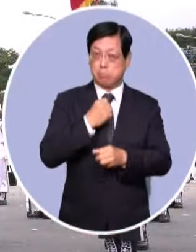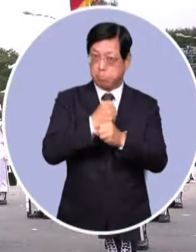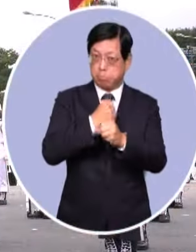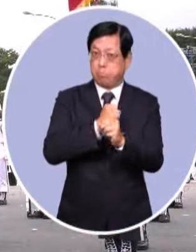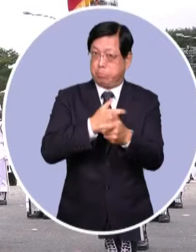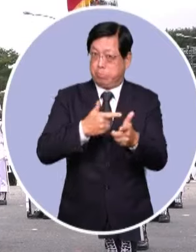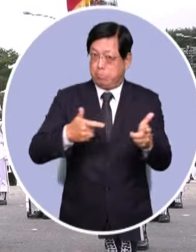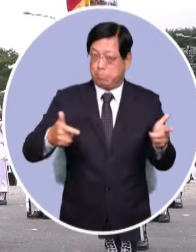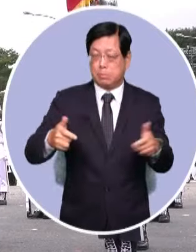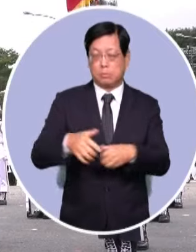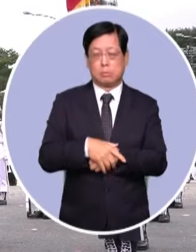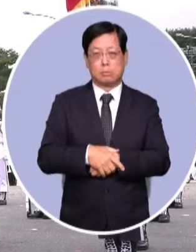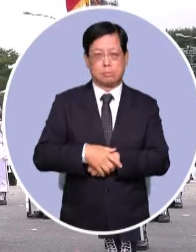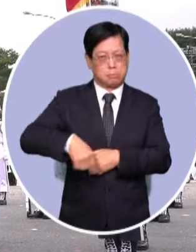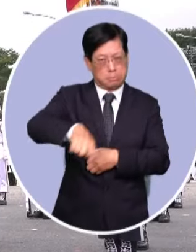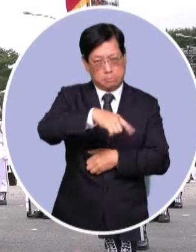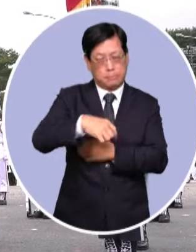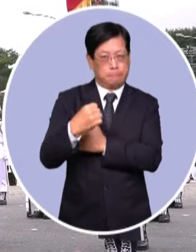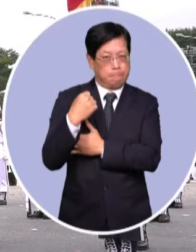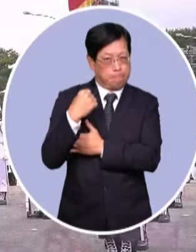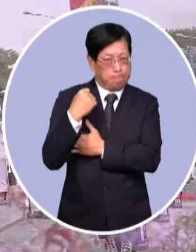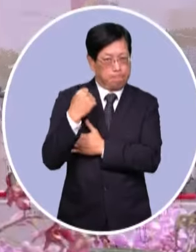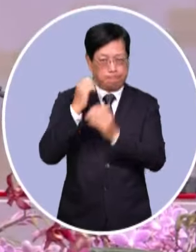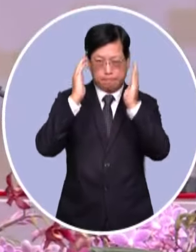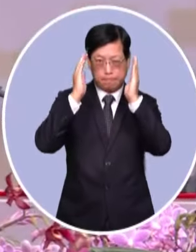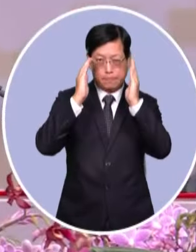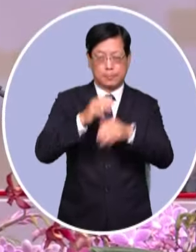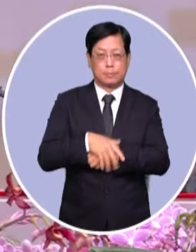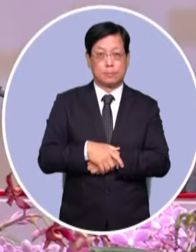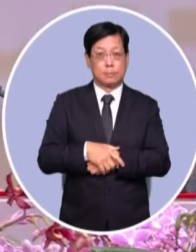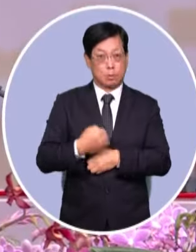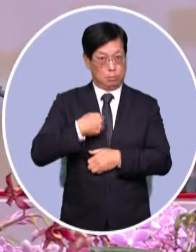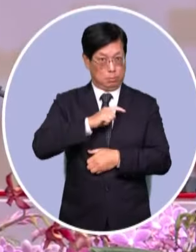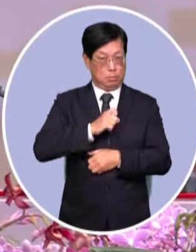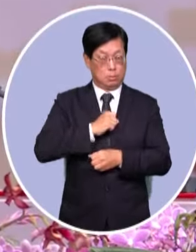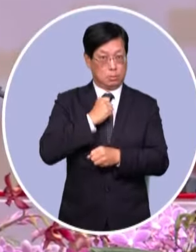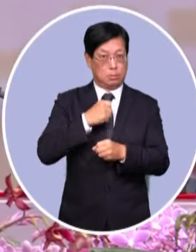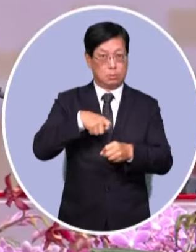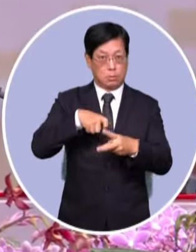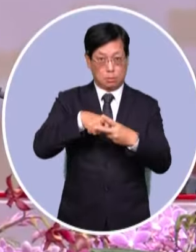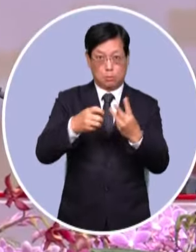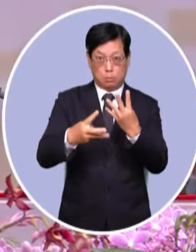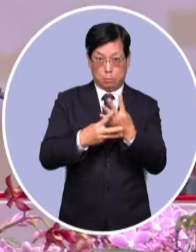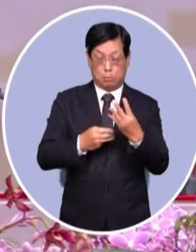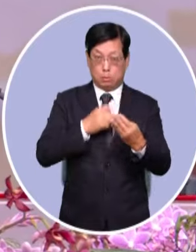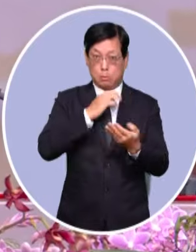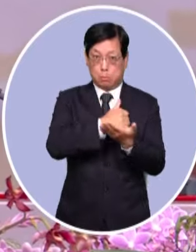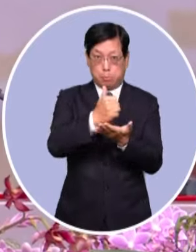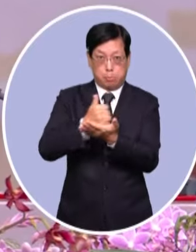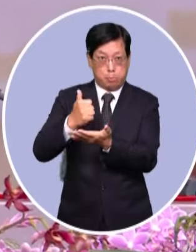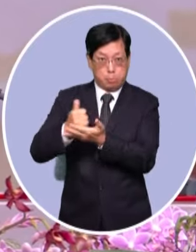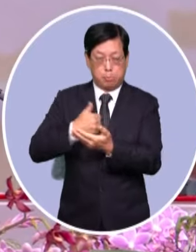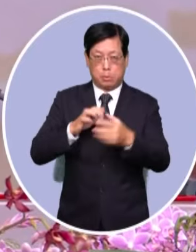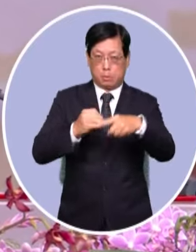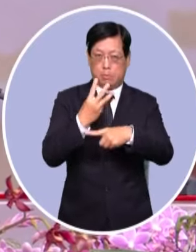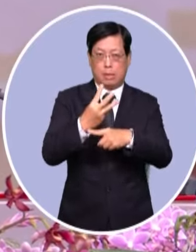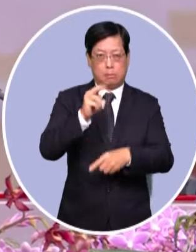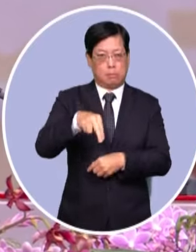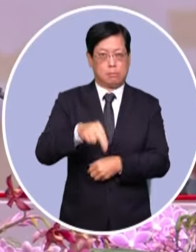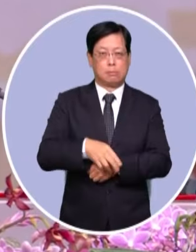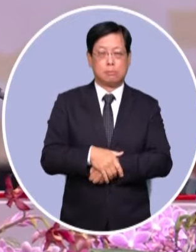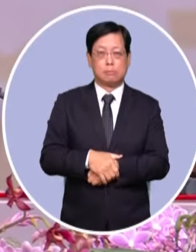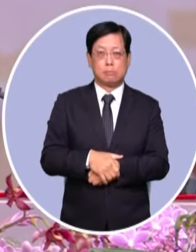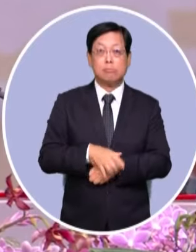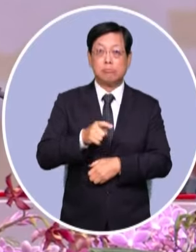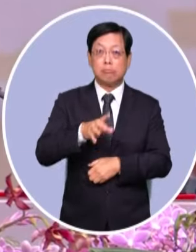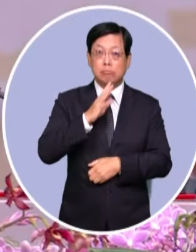业，大家努力打拼，我们的工业产品可以高达全球3%，这